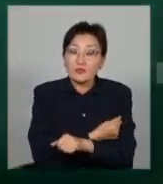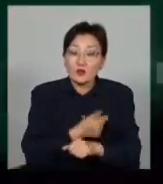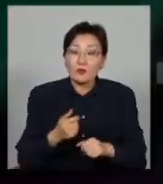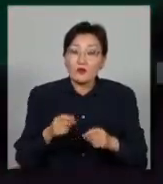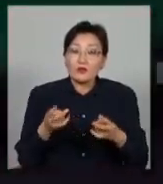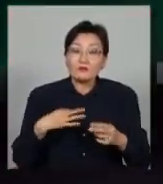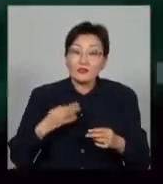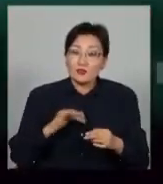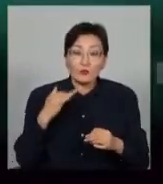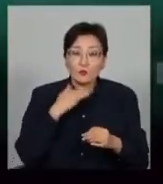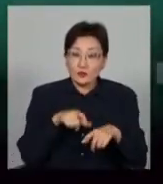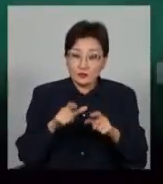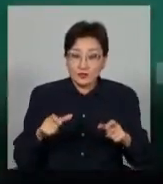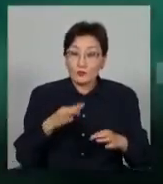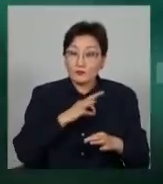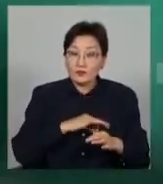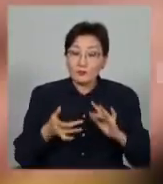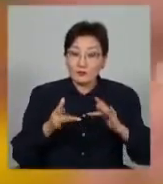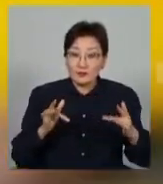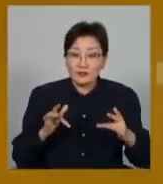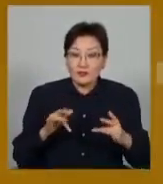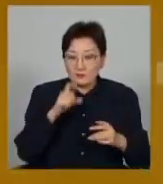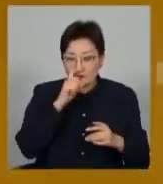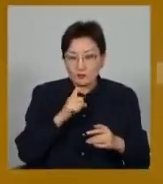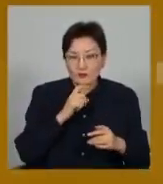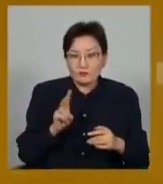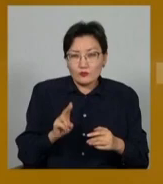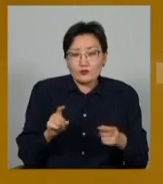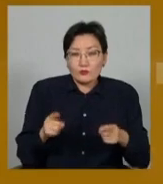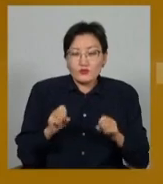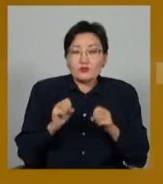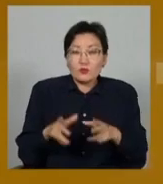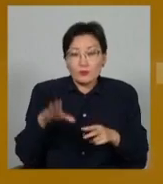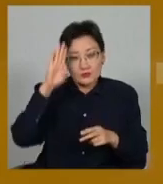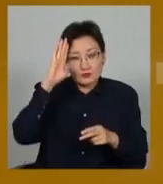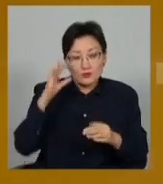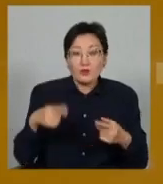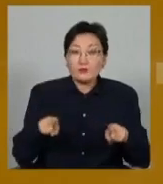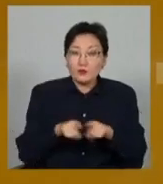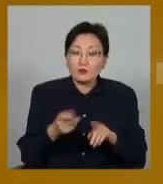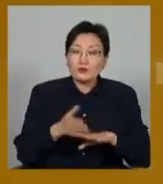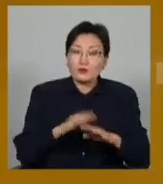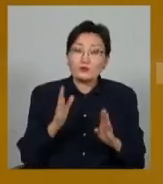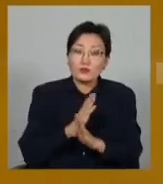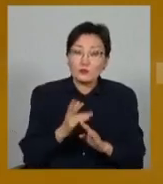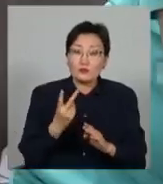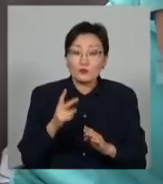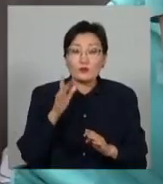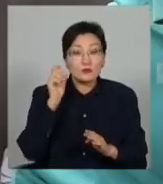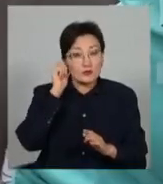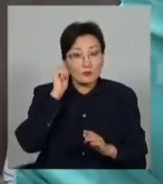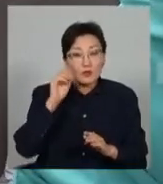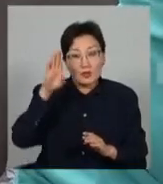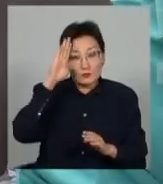оставили равнодушными многих. Пользователи сети недоумевали, кто и почему бросил мальчика на произвол судьбы. 2-летнего